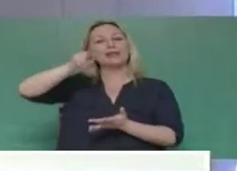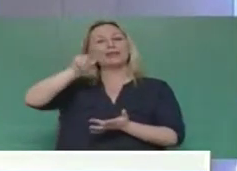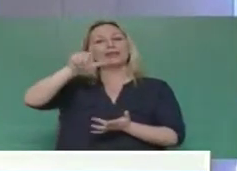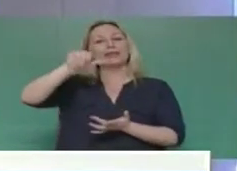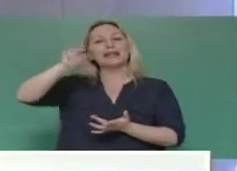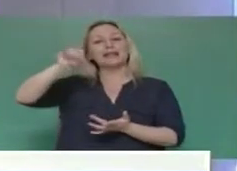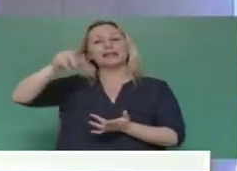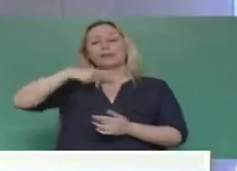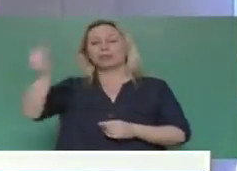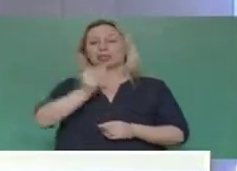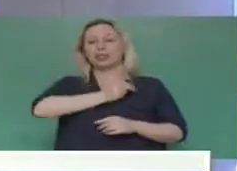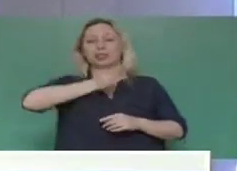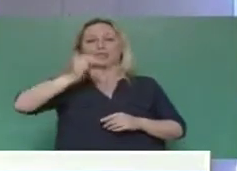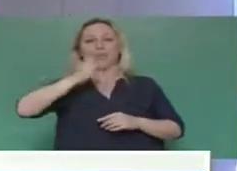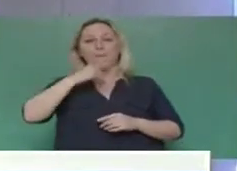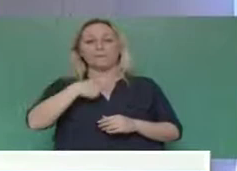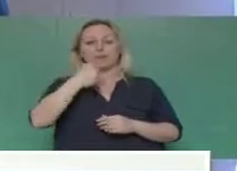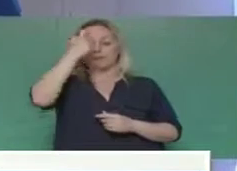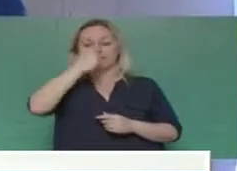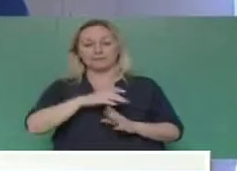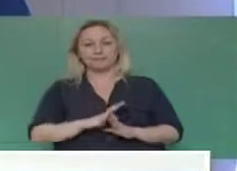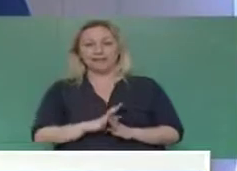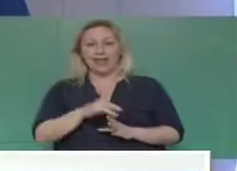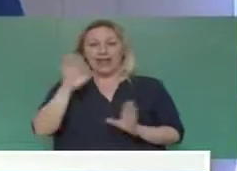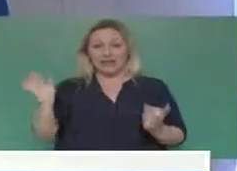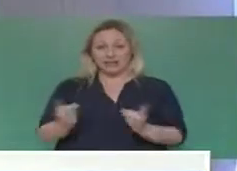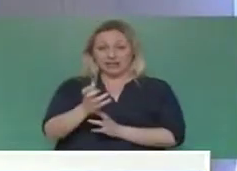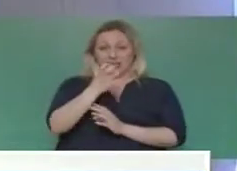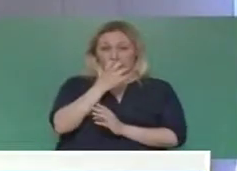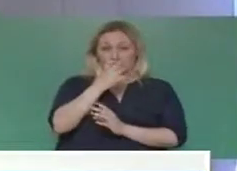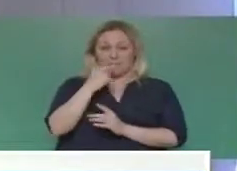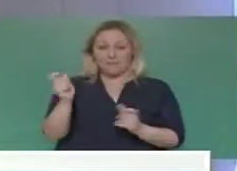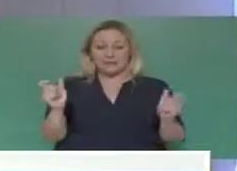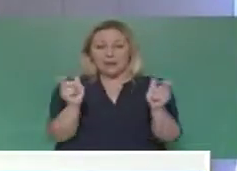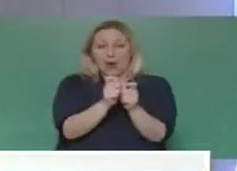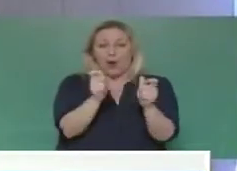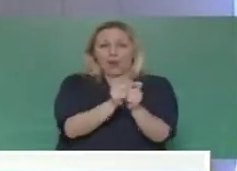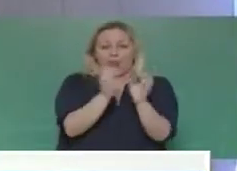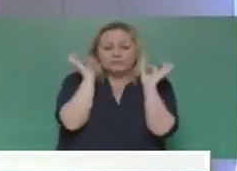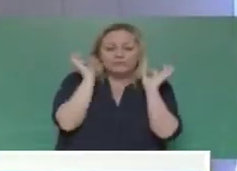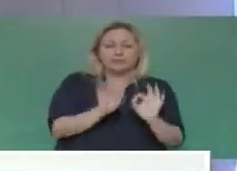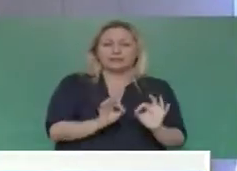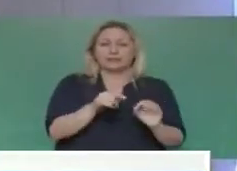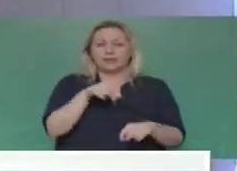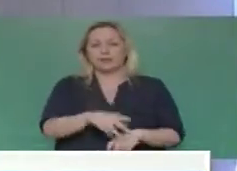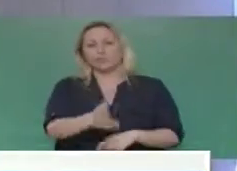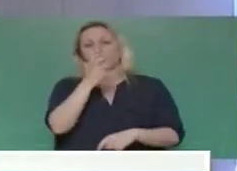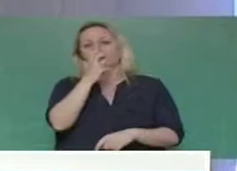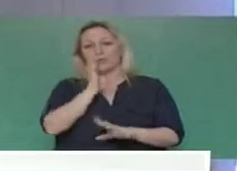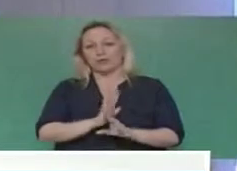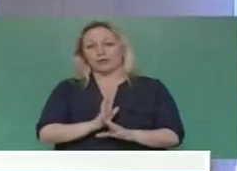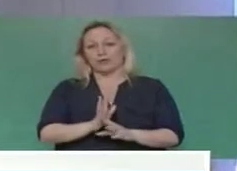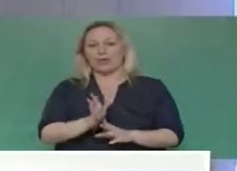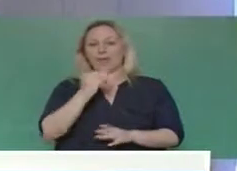κάνει τον καμπόσο. Στα σοβαρά όμως συμπεριφέρεται σαν Δήμαρχος Κάτω Ραχούλας και αυτό είναι πολύ σοβαρό. Για να φεύγει, να